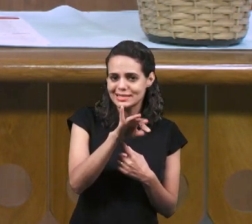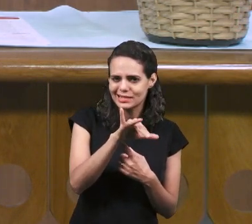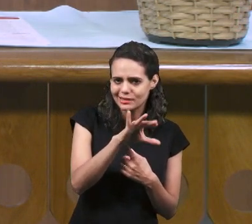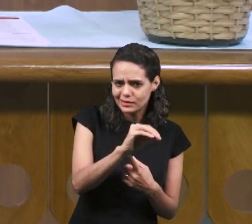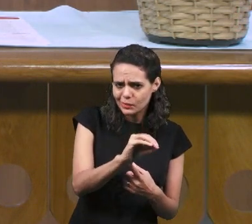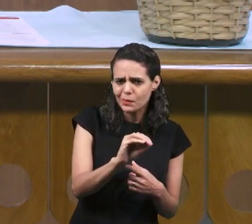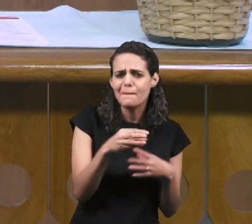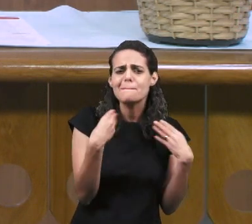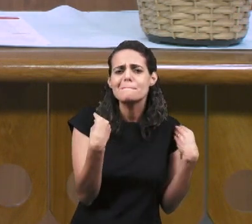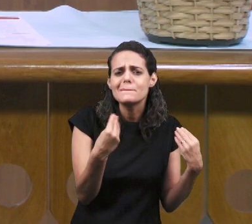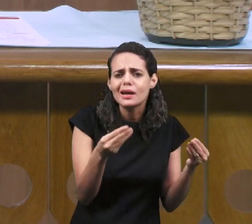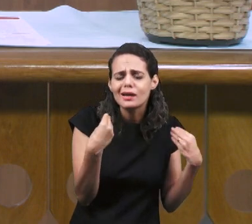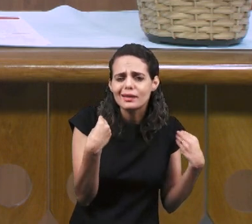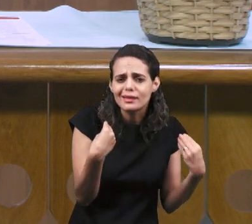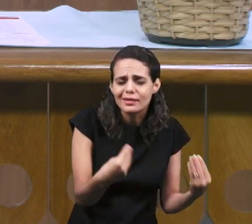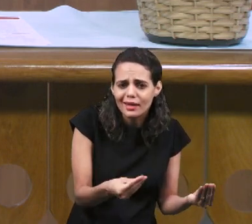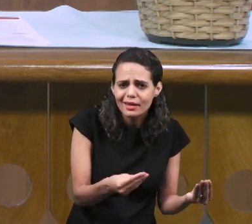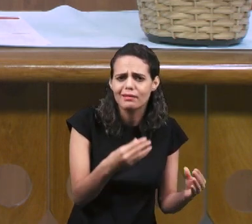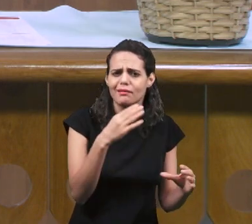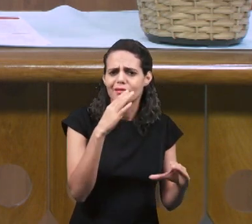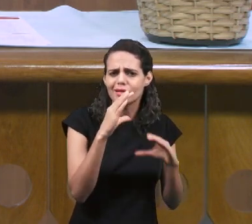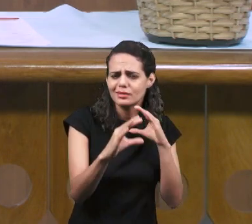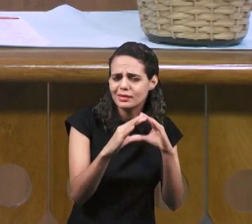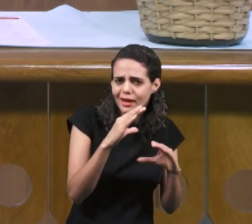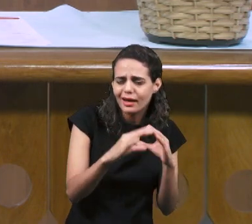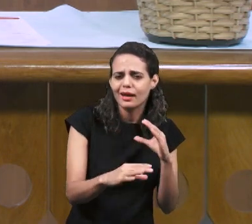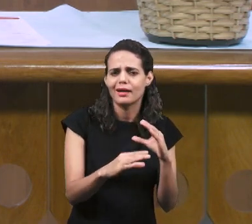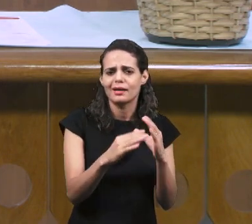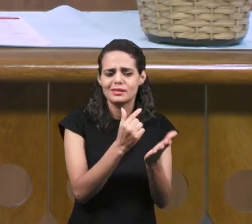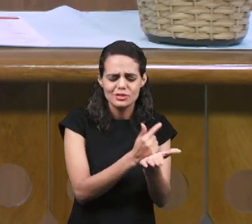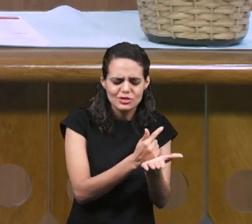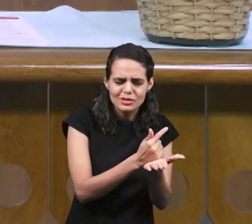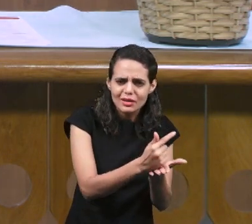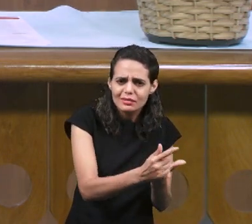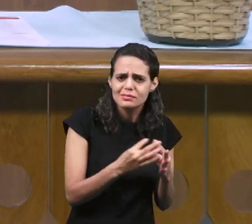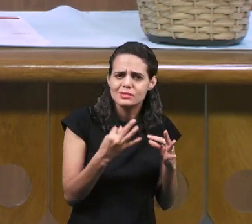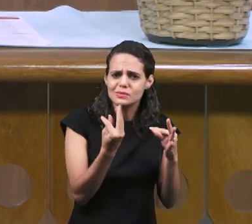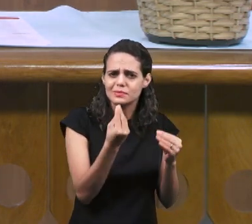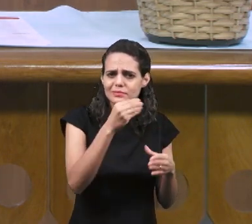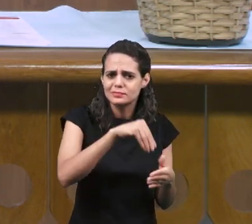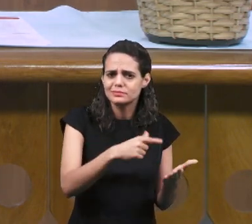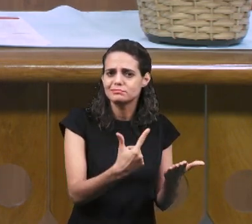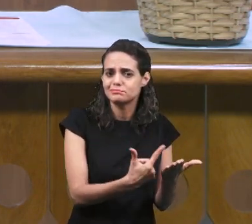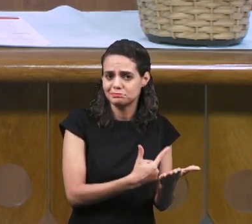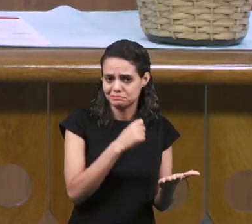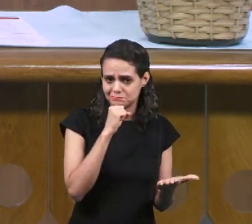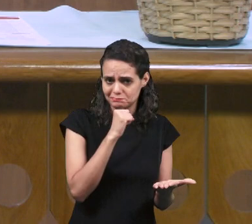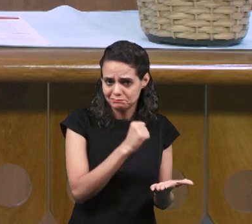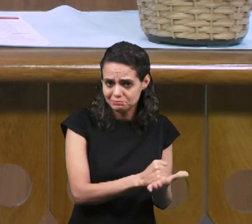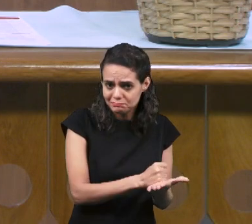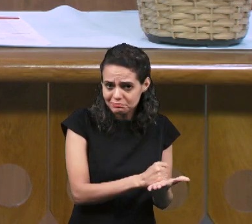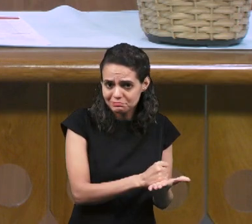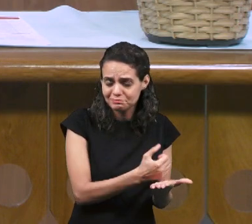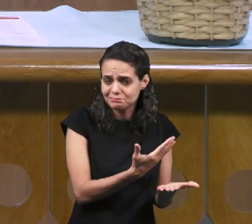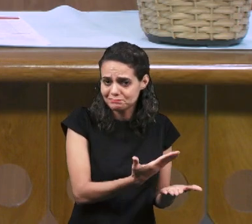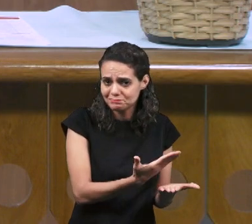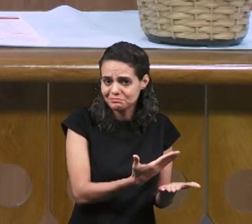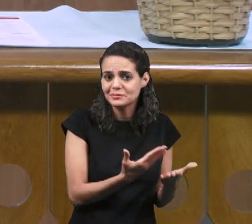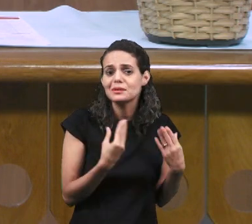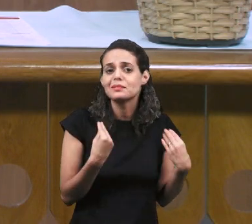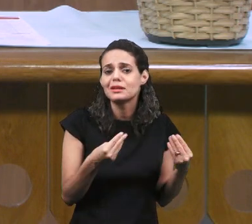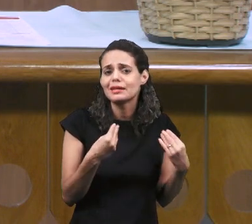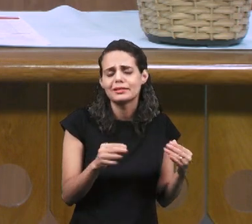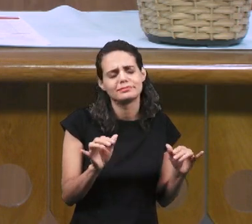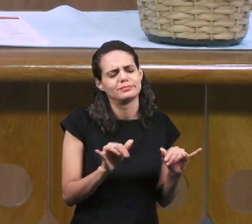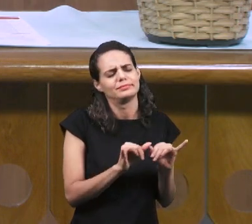les livres de l'Ancien Testament ne nous servent pas. C'est une conversation qu'on ne comprend rien.